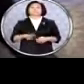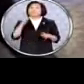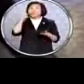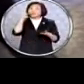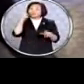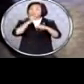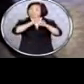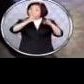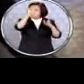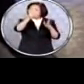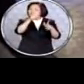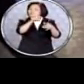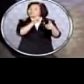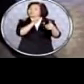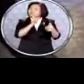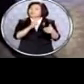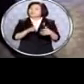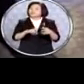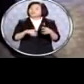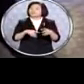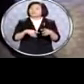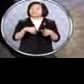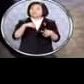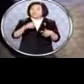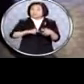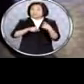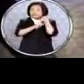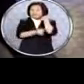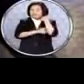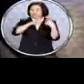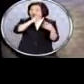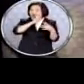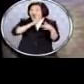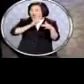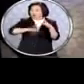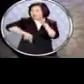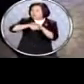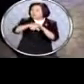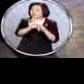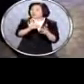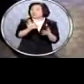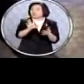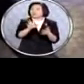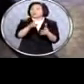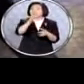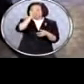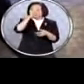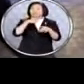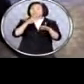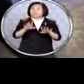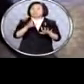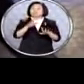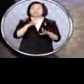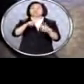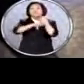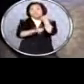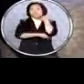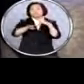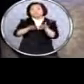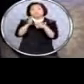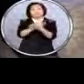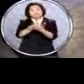马总统说我们有些人有司法案件，那这些司法案件就应该由这个司法来处